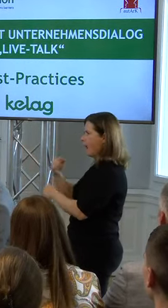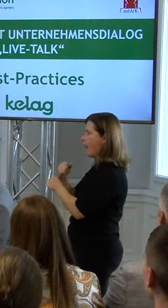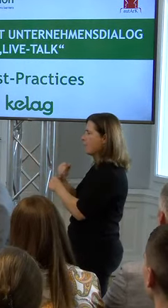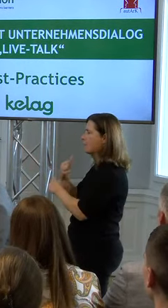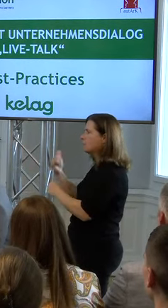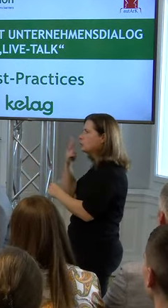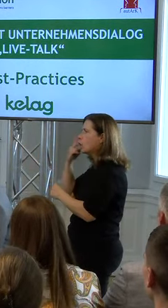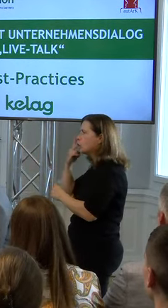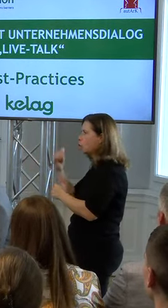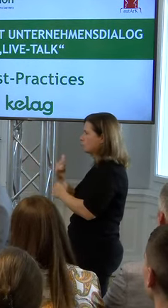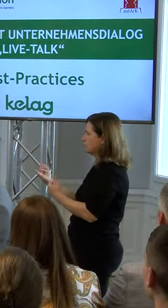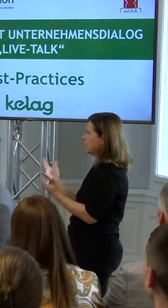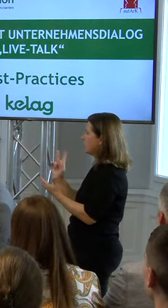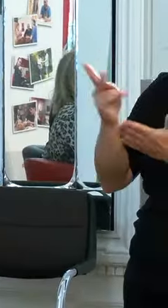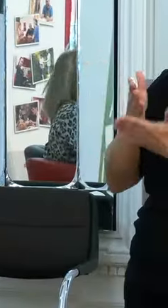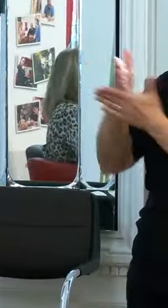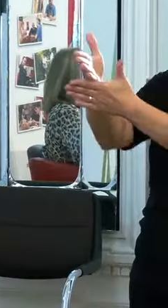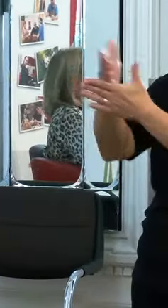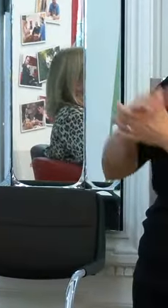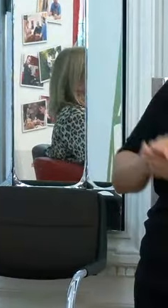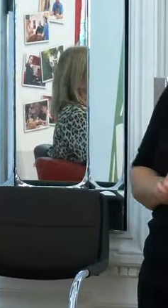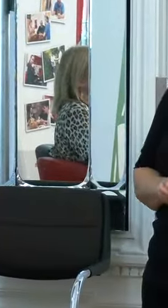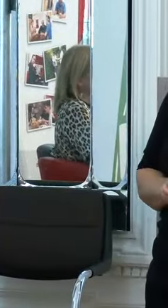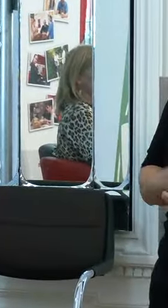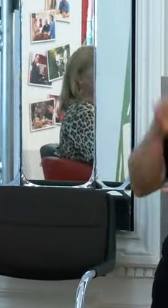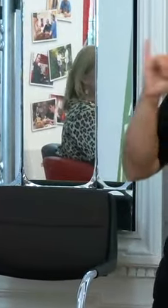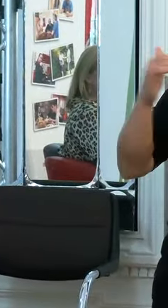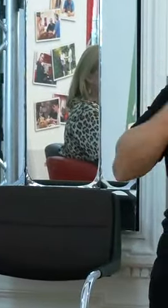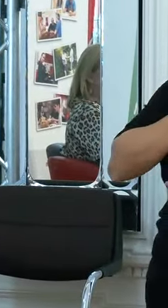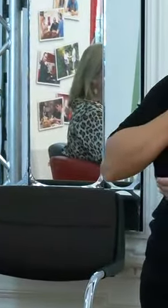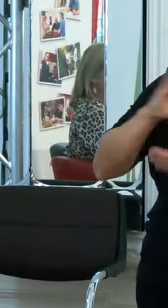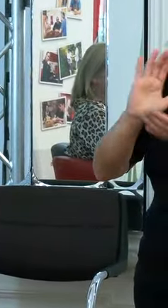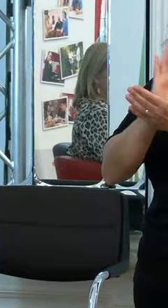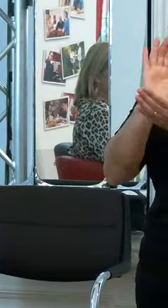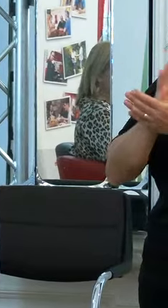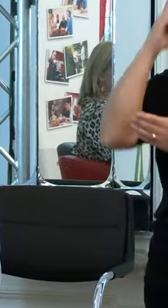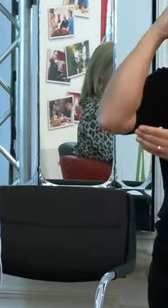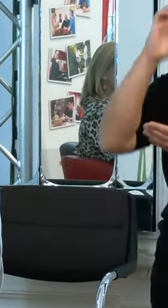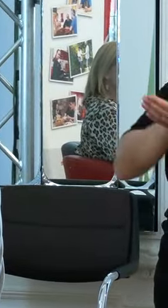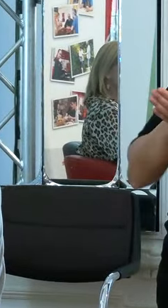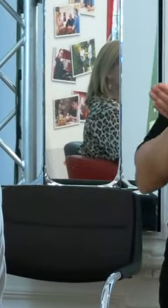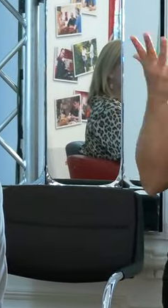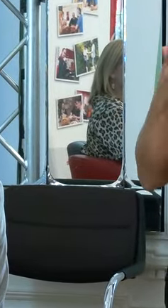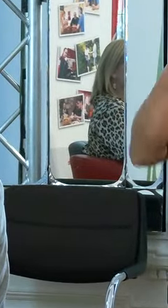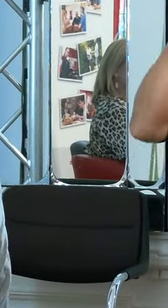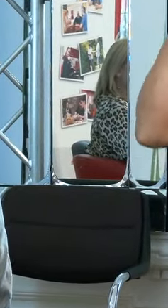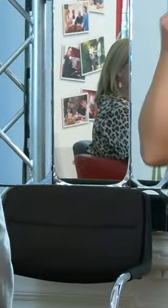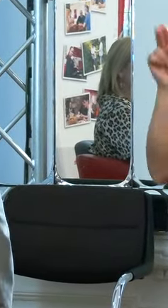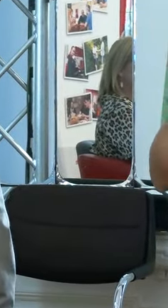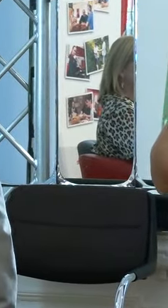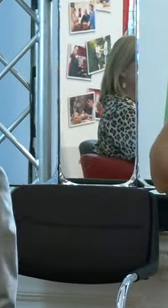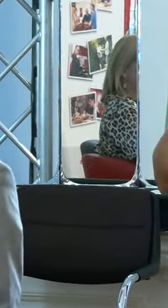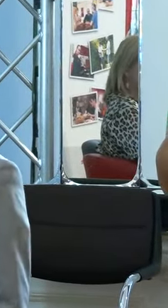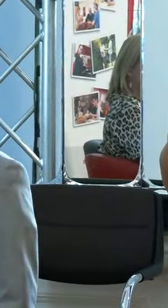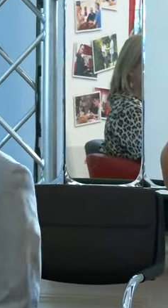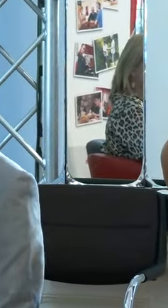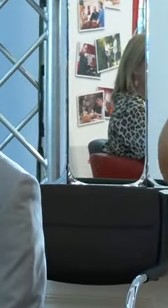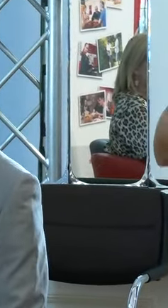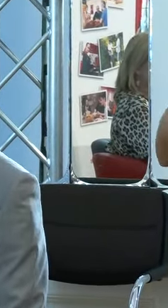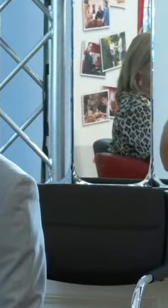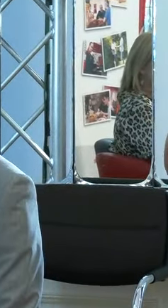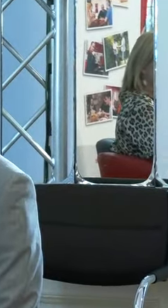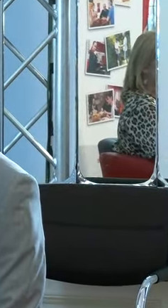funktioniert das und wie können Sie helfen? Ja, also meine Aufgabe, Hauptaufgabe ist es, Menschen mit einem Handicap zu begleiten